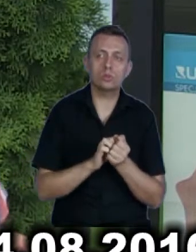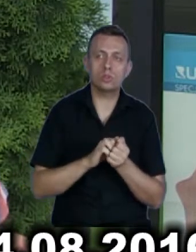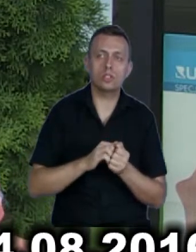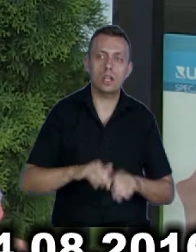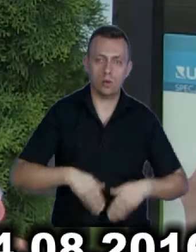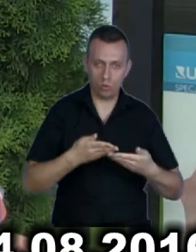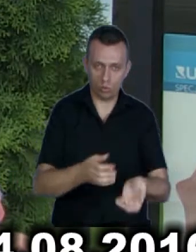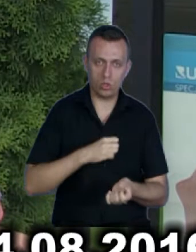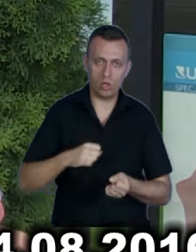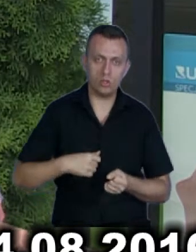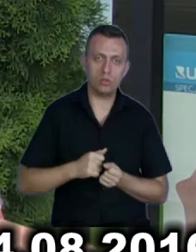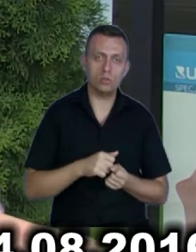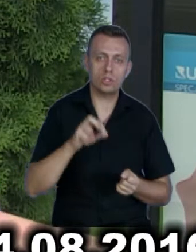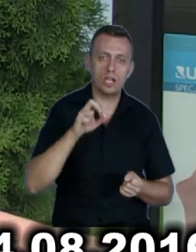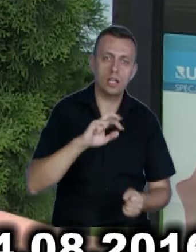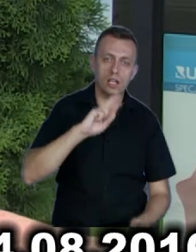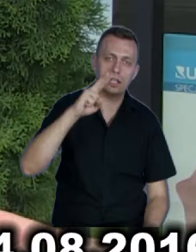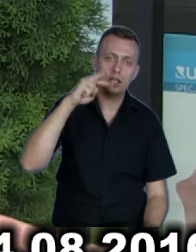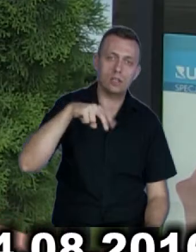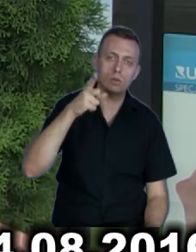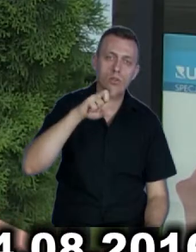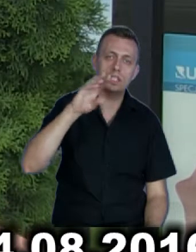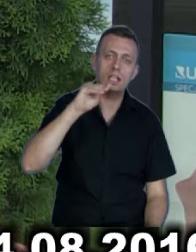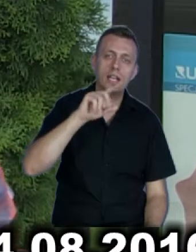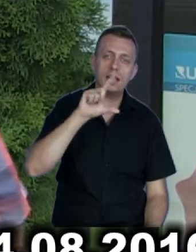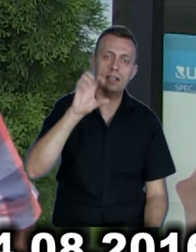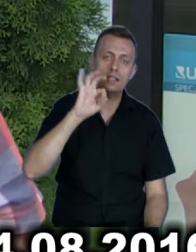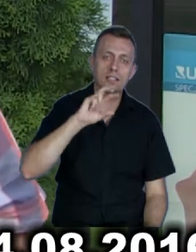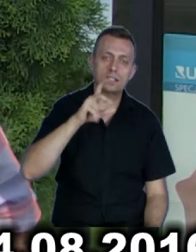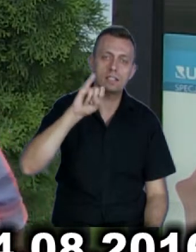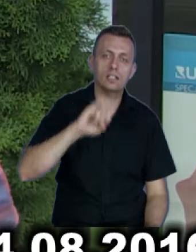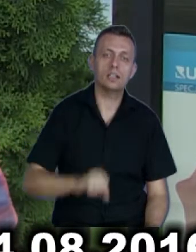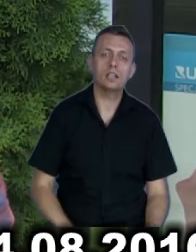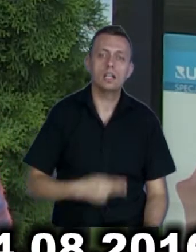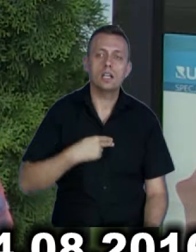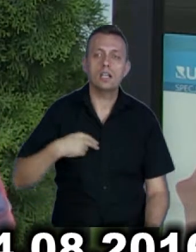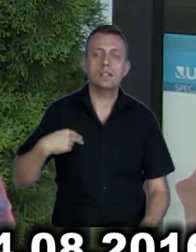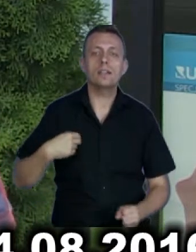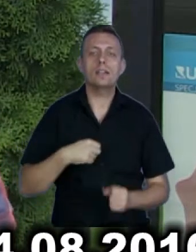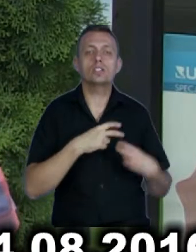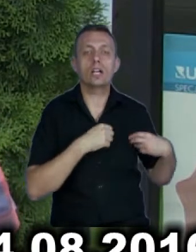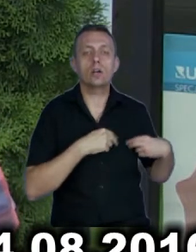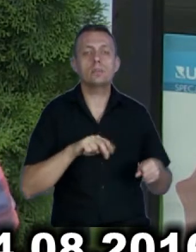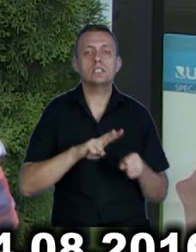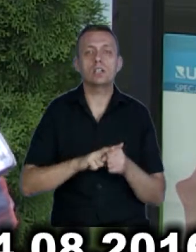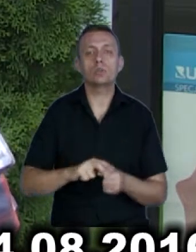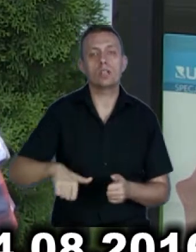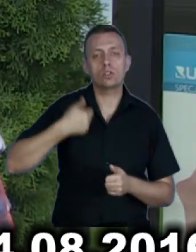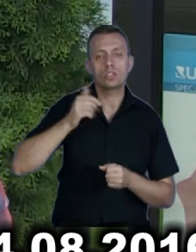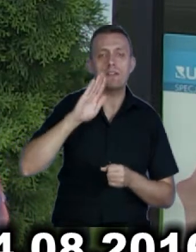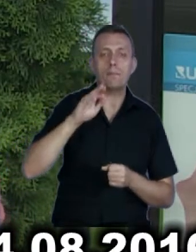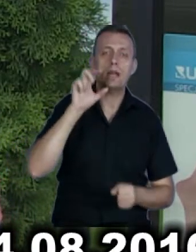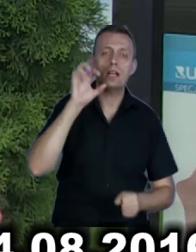będzie wybierać najpiękniejsze kobiety spośród tych wszystkich, które zgłosiły się na konkurs. W najbliższą niedzielę 18 kobiet z